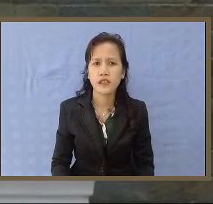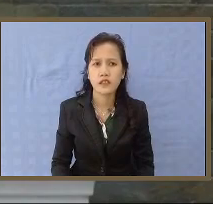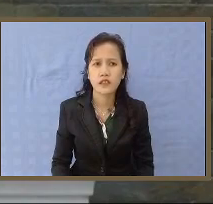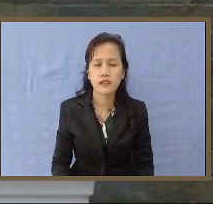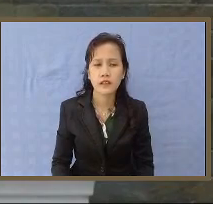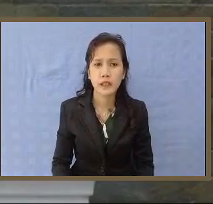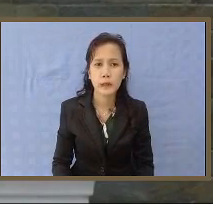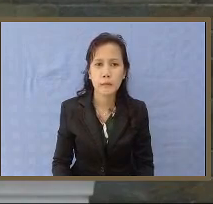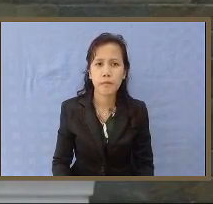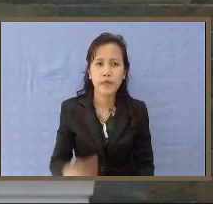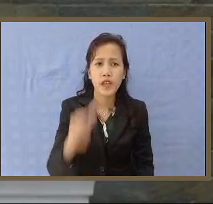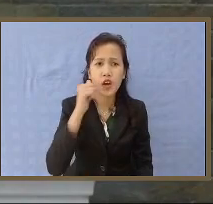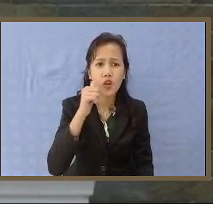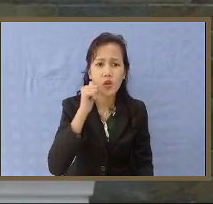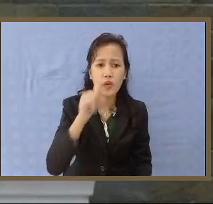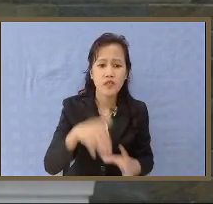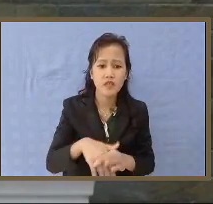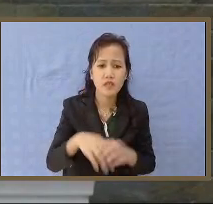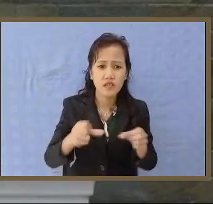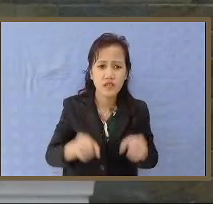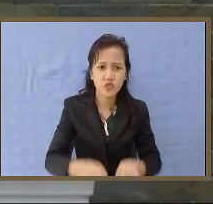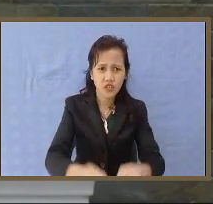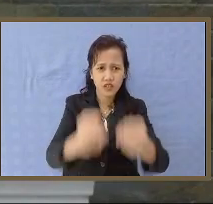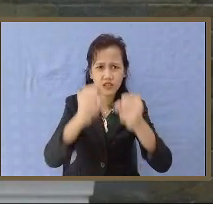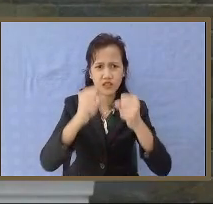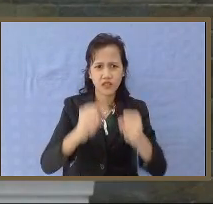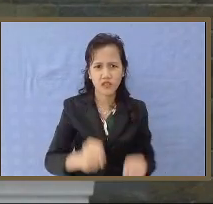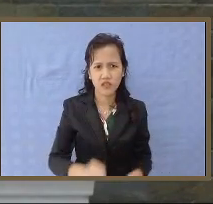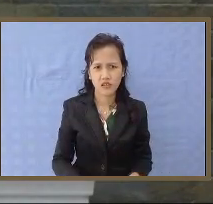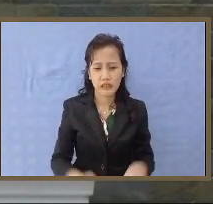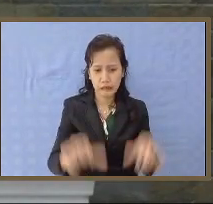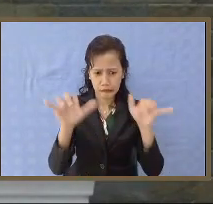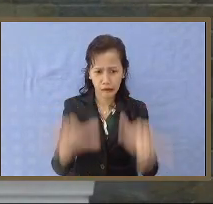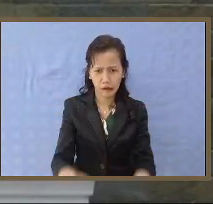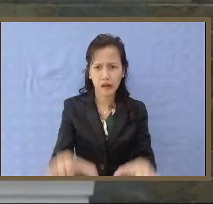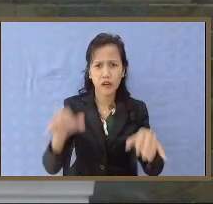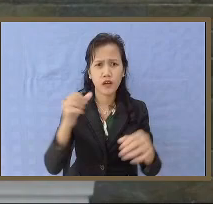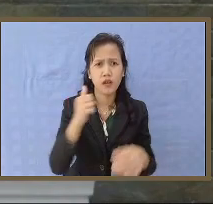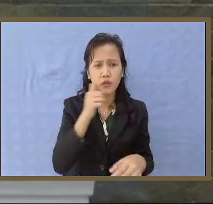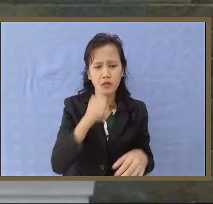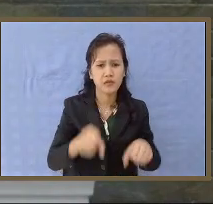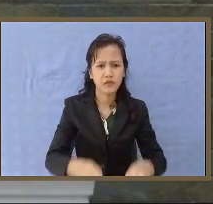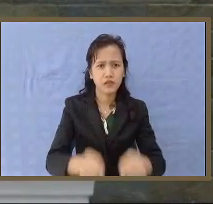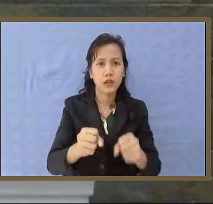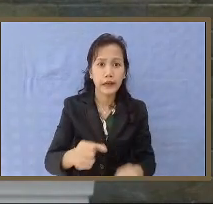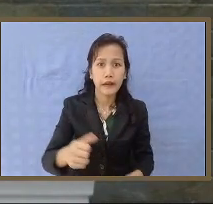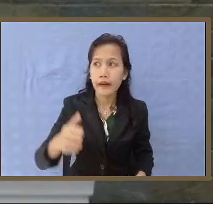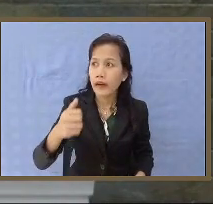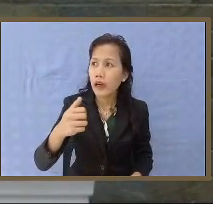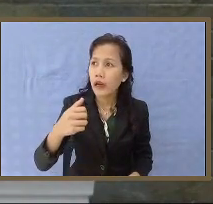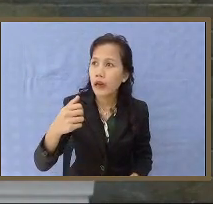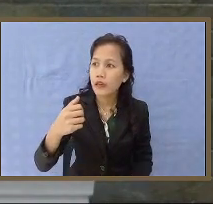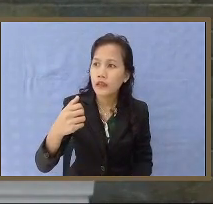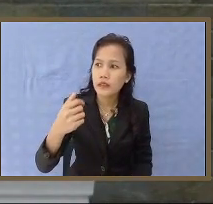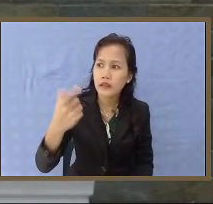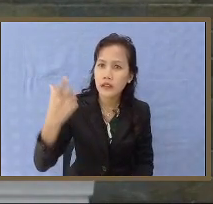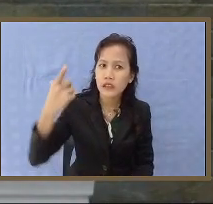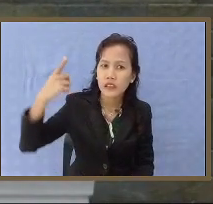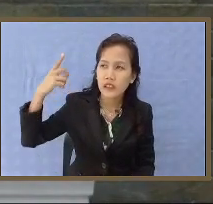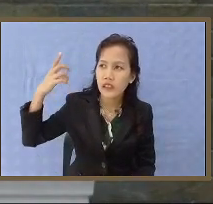understand, laging nasa kalsada. Kagabi na lamang mga kapatid, makikita nyo ang babata pa nila, may karga-karga ng bata. Yung